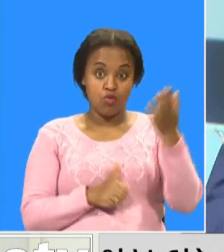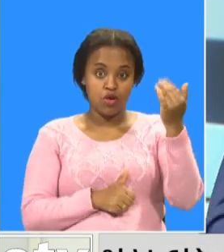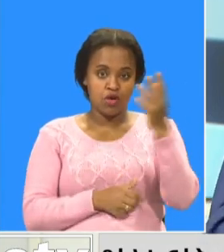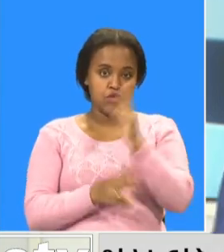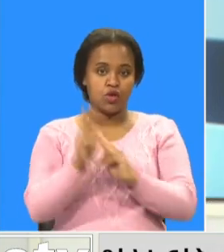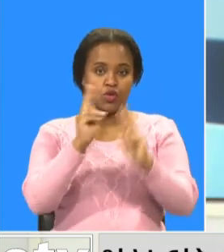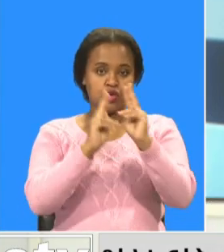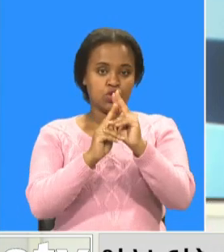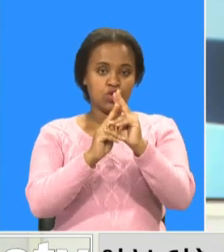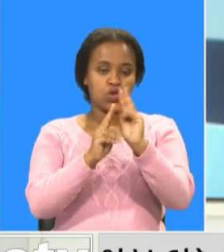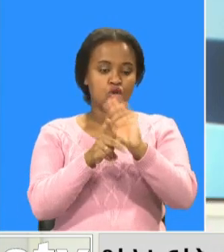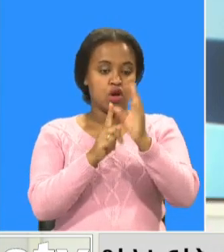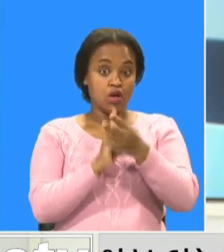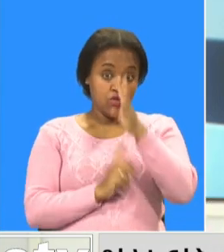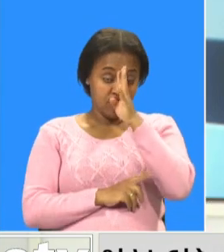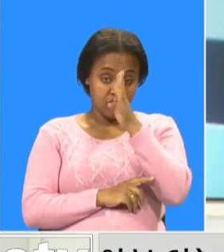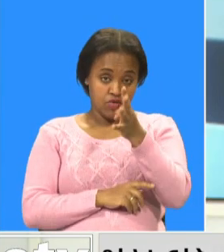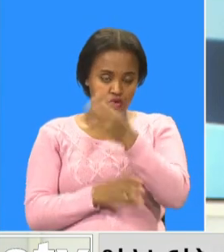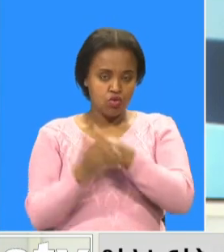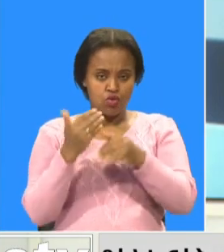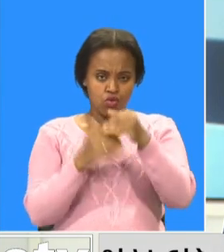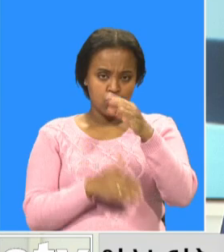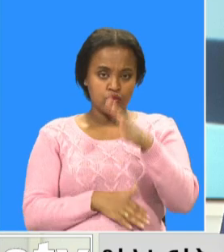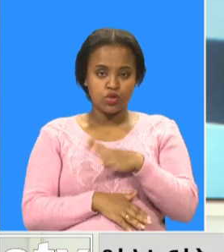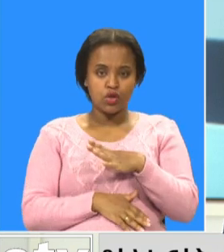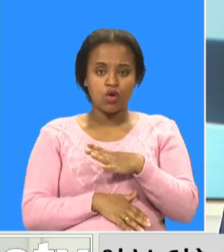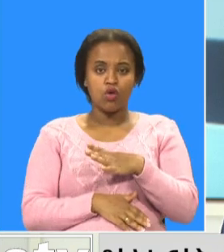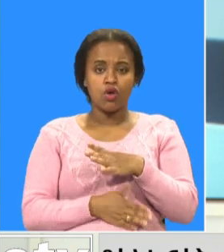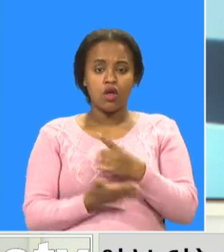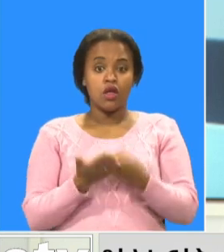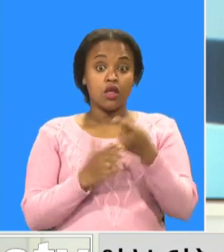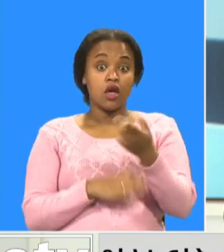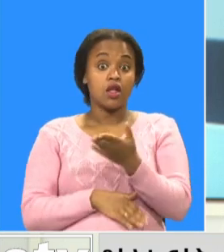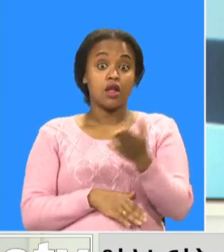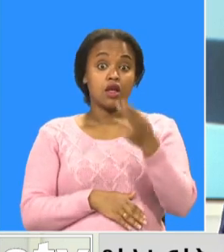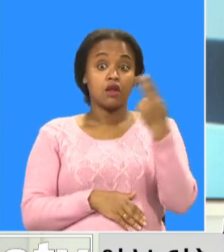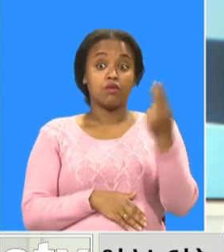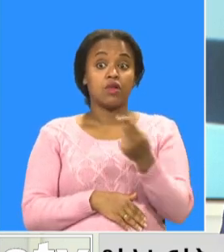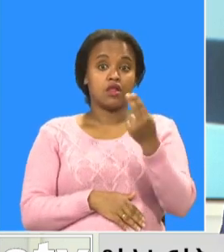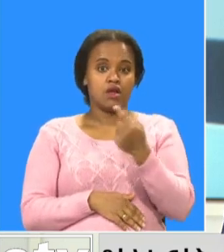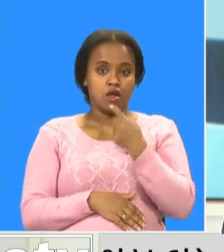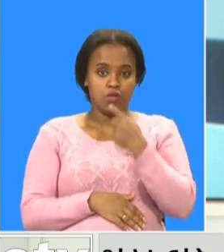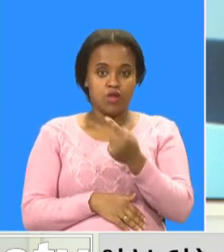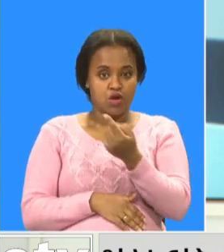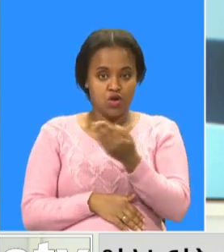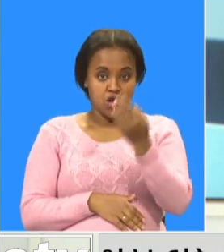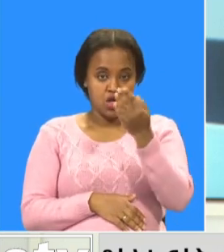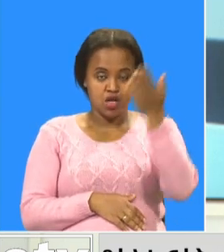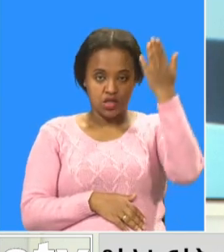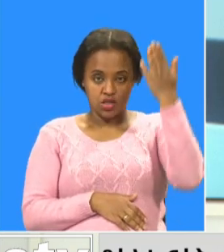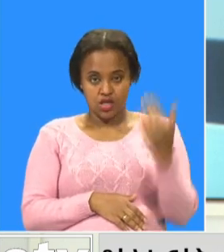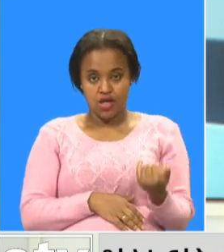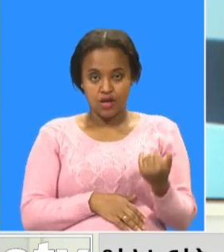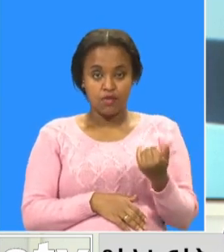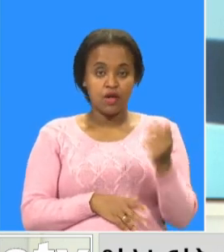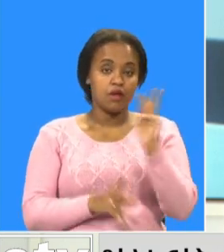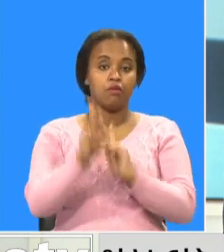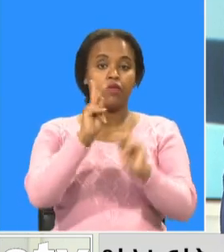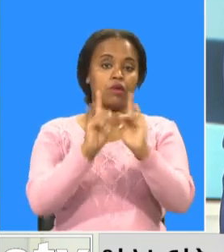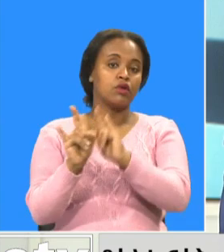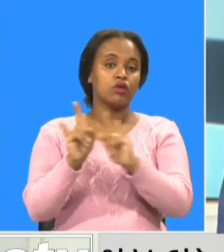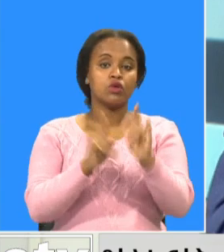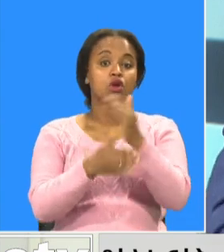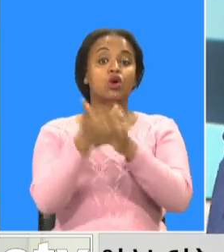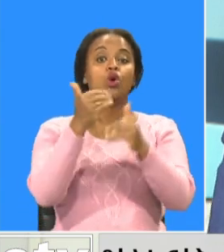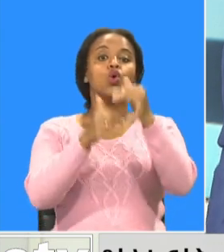የሁኔታው እንደተፈጠረ ኮቪድ እንደተከሰተ ሁሉም ሰው ያንን ነገር እንዲመጠቀም የሚለውን ነገር ስለነበረ በህብረተሰቡ ዘንድ